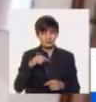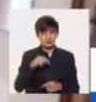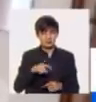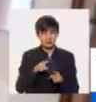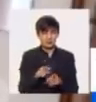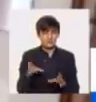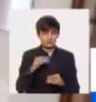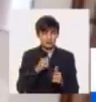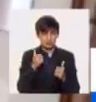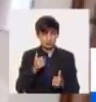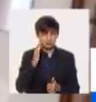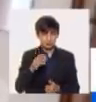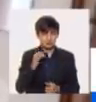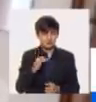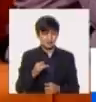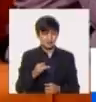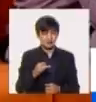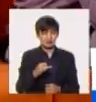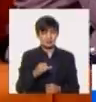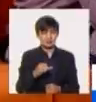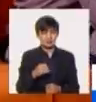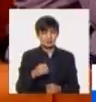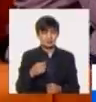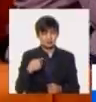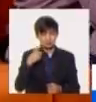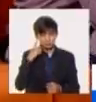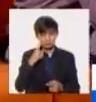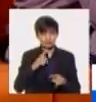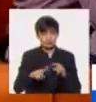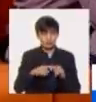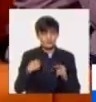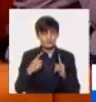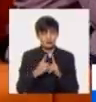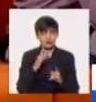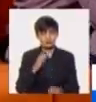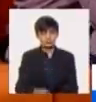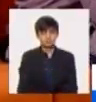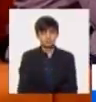все было хорошо, и надеемся на скорую встречу.